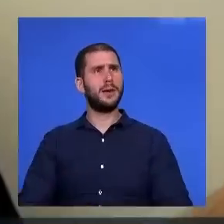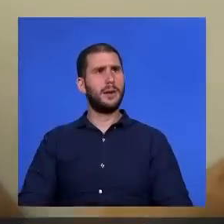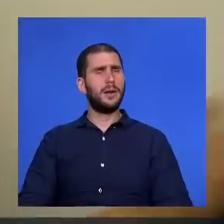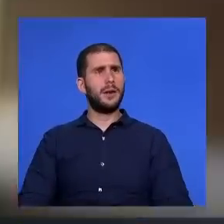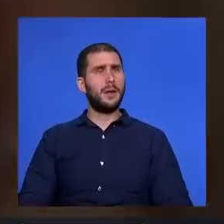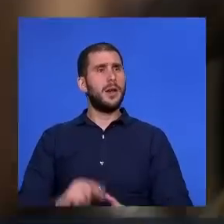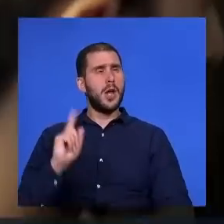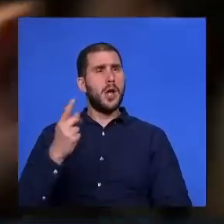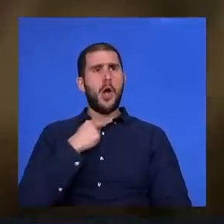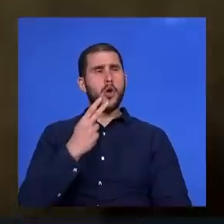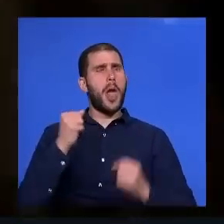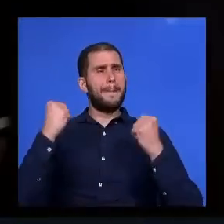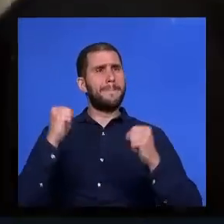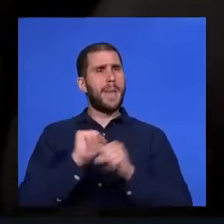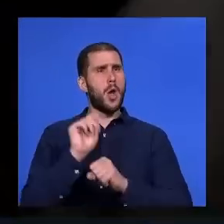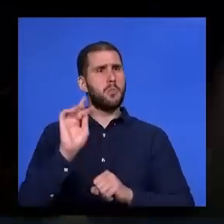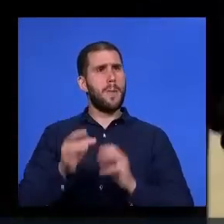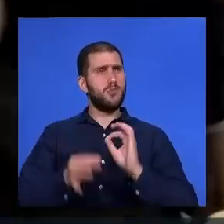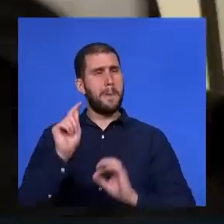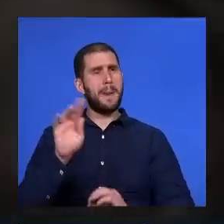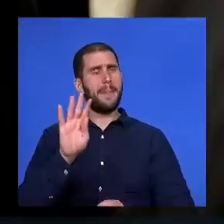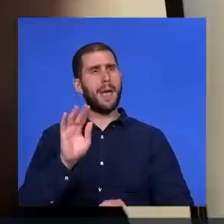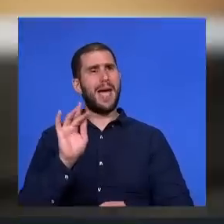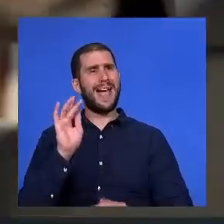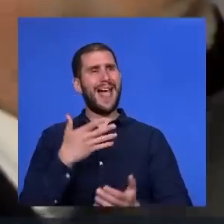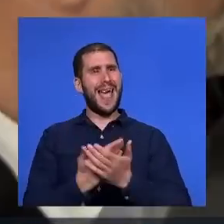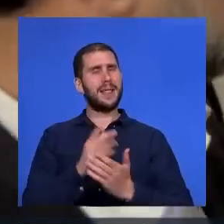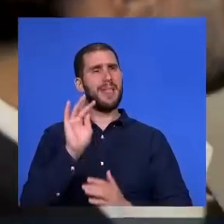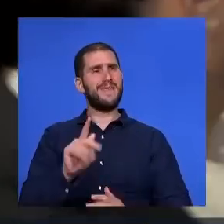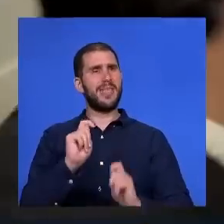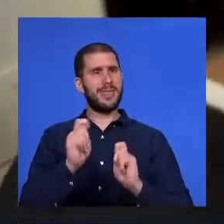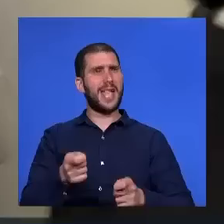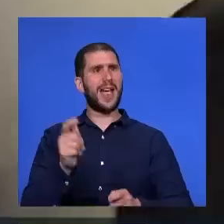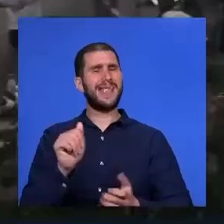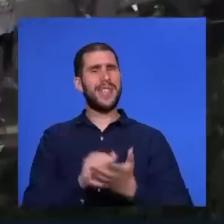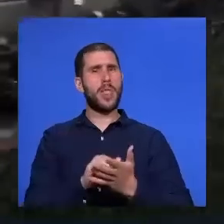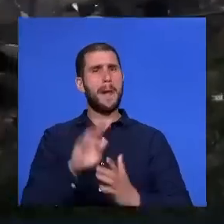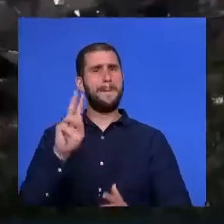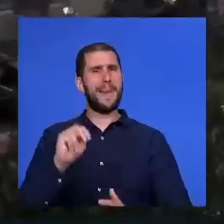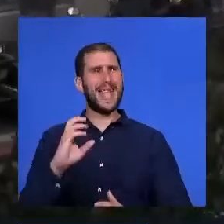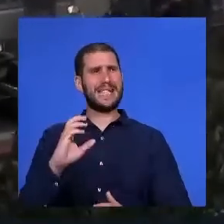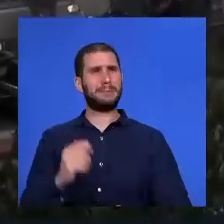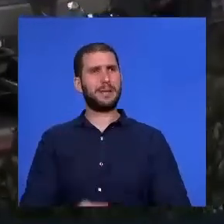כל המחאות מול בית המשפט הגיע נתניהו להעיד בתביעה שהגיש נגד העיתונאי בן כספית.